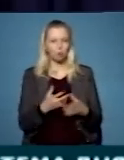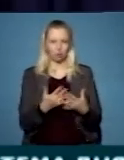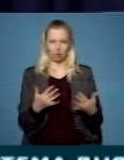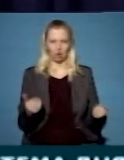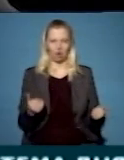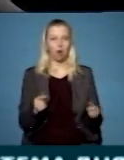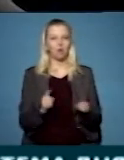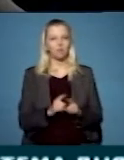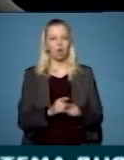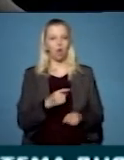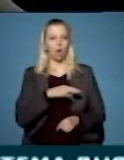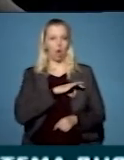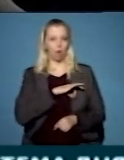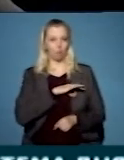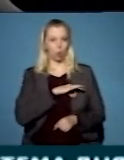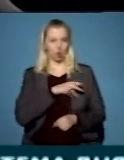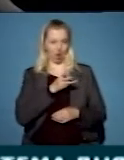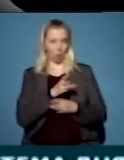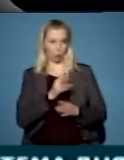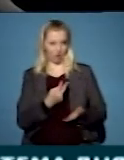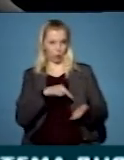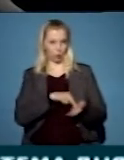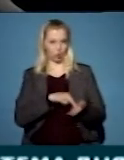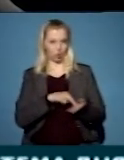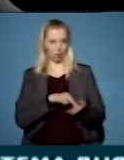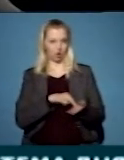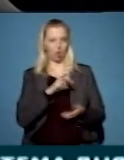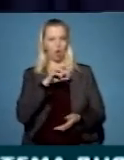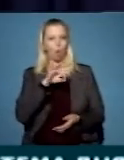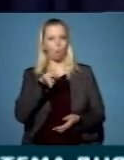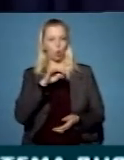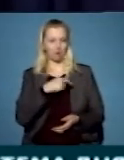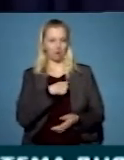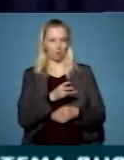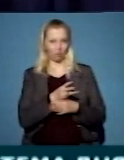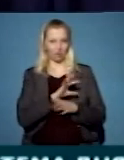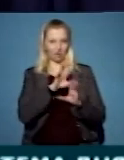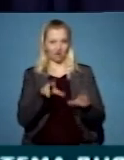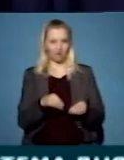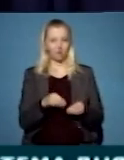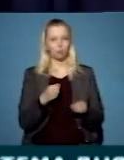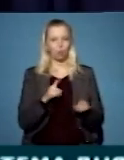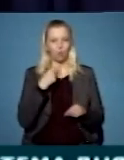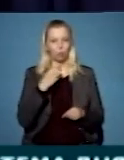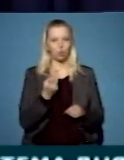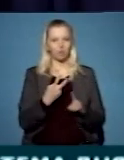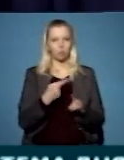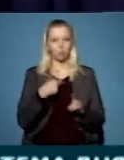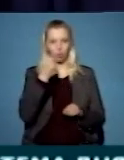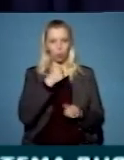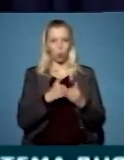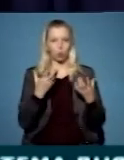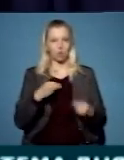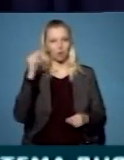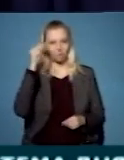подібне. Все ж таки боді-камери будуть включені 100%. Під час? Що стосується боді-камер, всі життєві обставини, я про що говорю? Вже 2,5 роки ми кожного